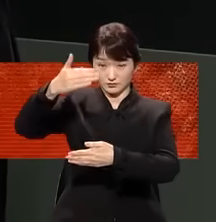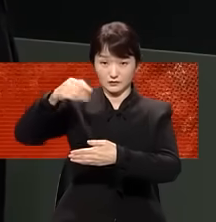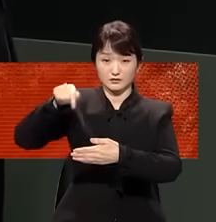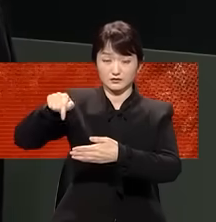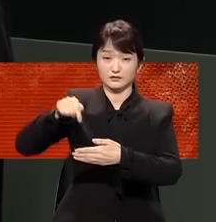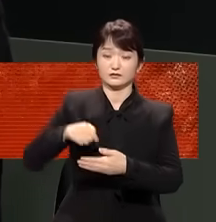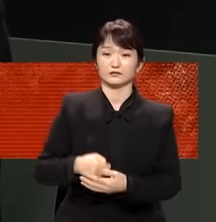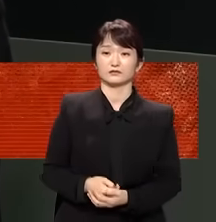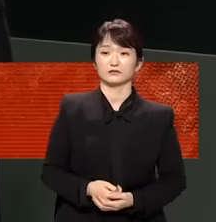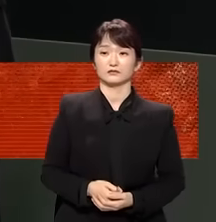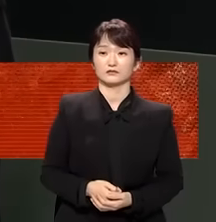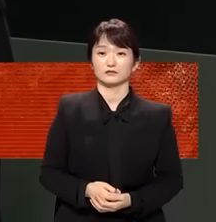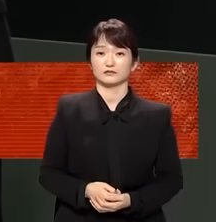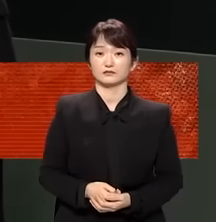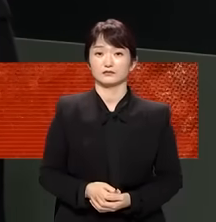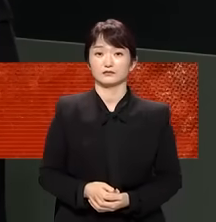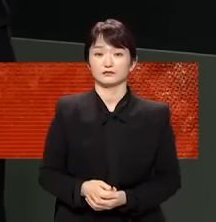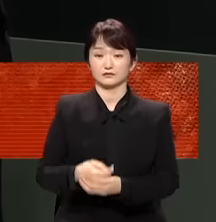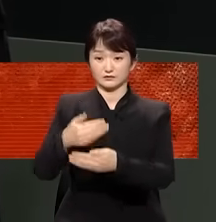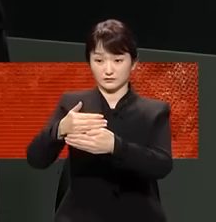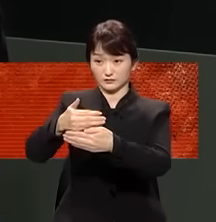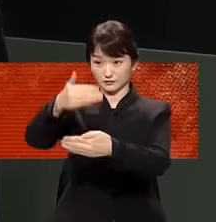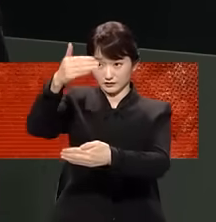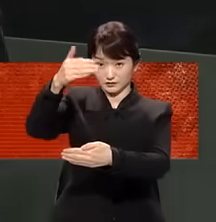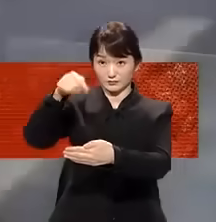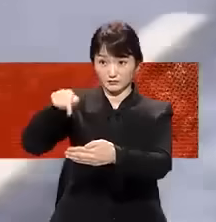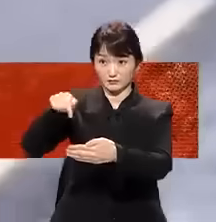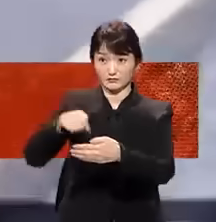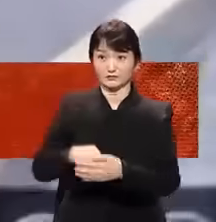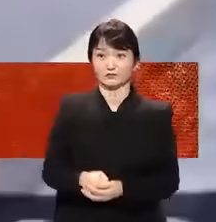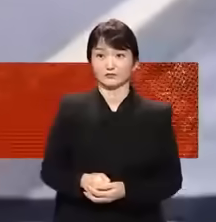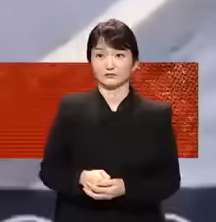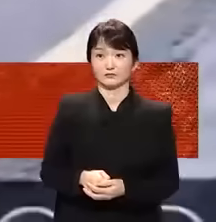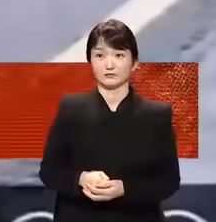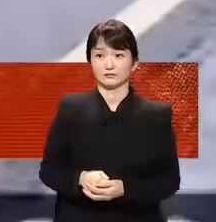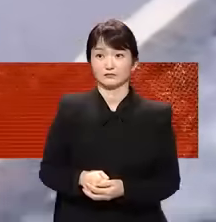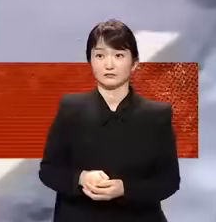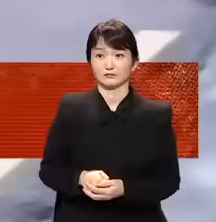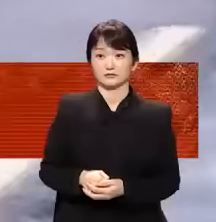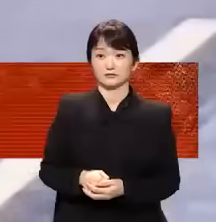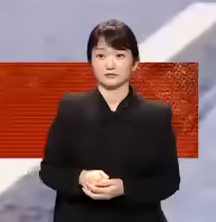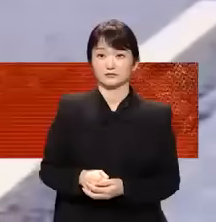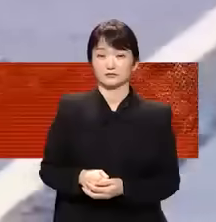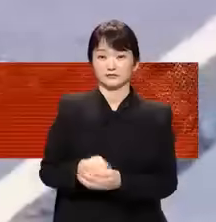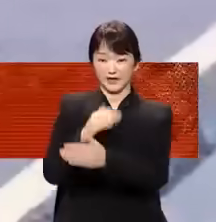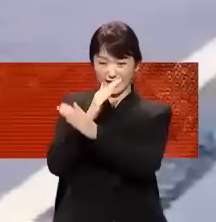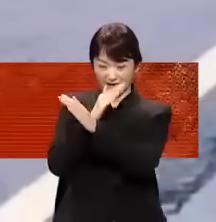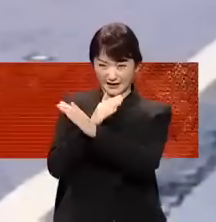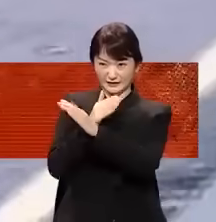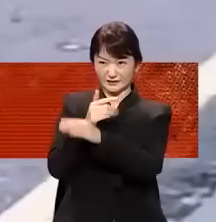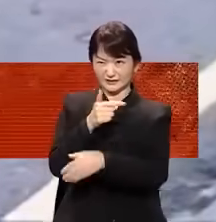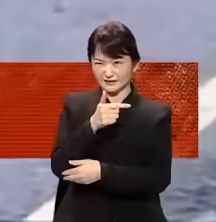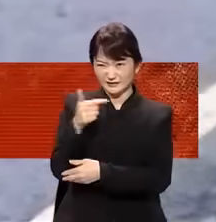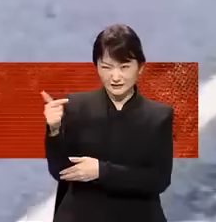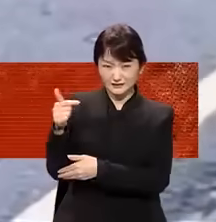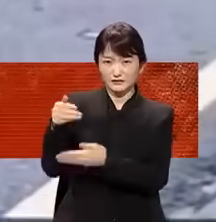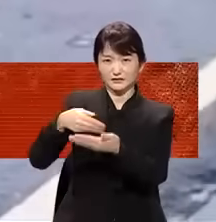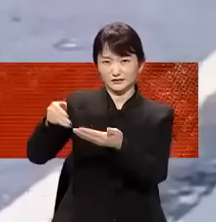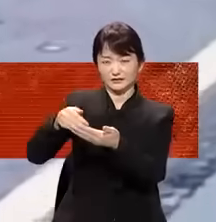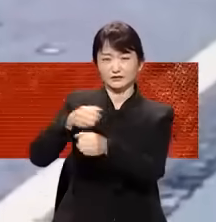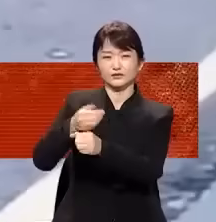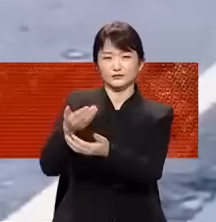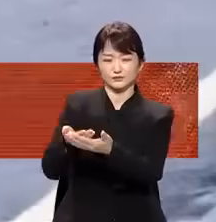보여 주실래요 어 그 담벼락 앞에 가위 큰 거 하나 좀 그려 주세요 예 옛날에 그런 거 많았죠